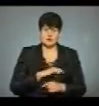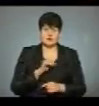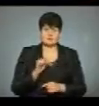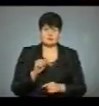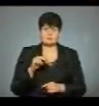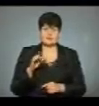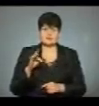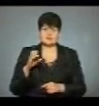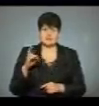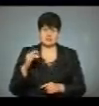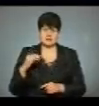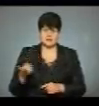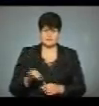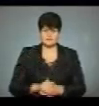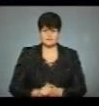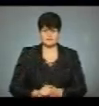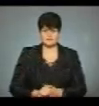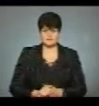Присяжний.